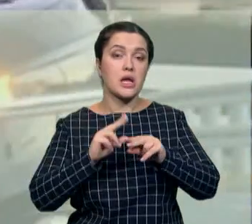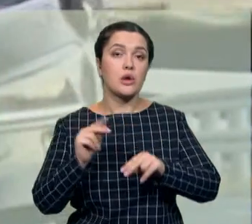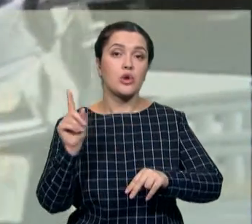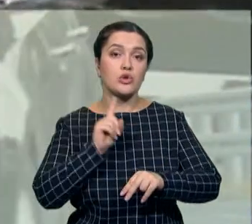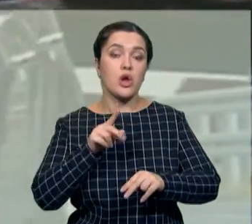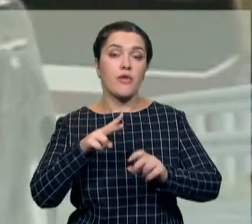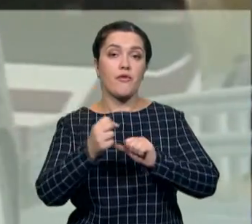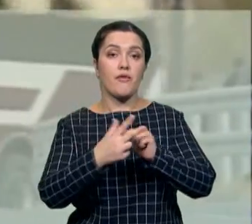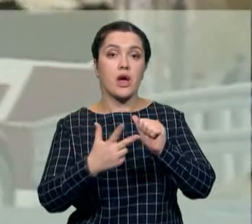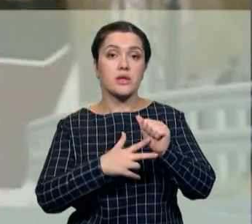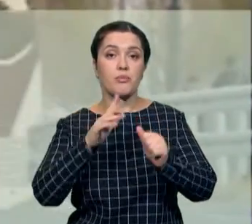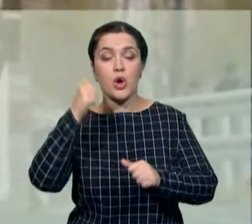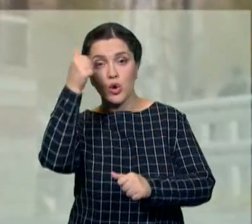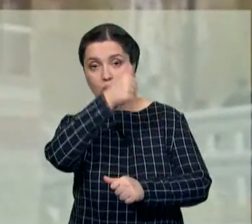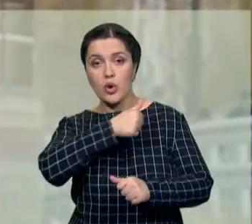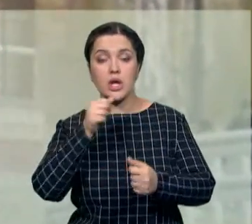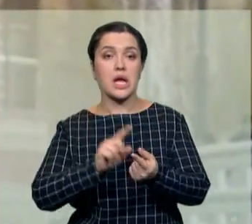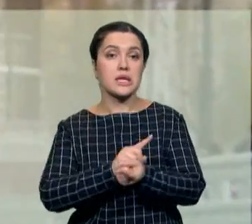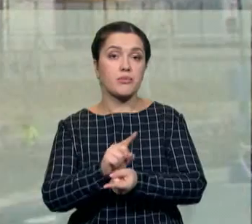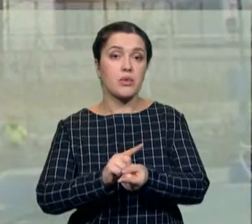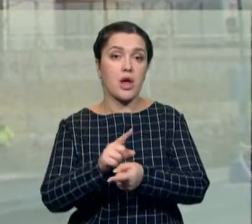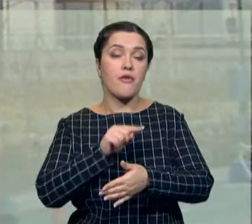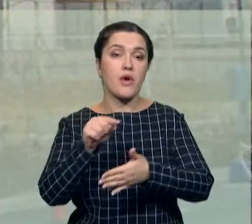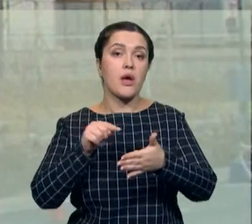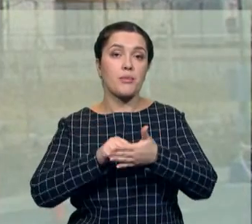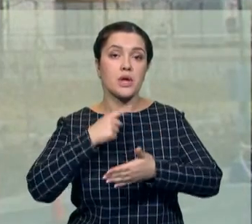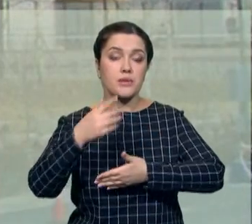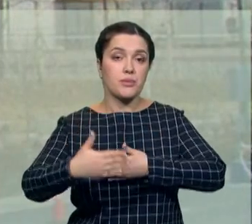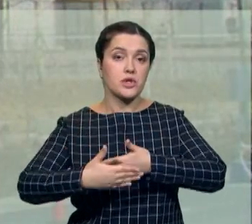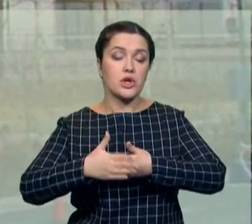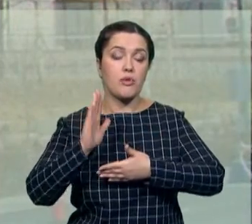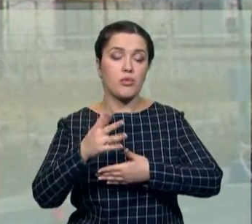2018 станет годом крутого поворота в вопросе сближения позиций сторон.